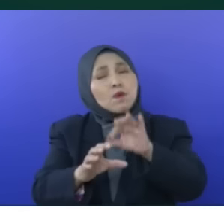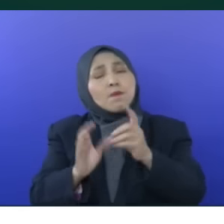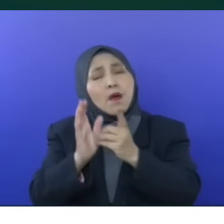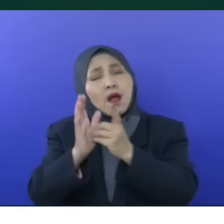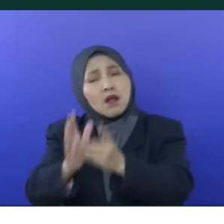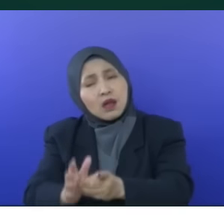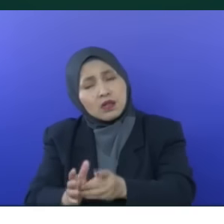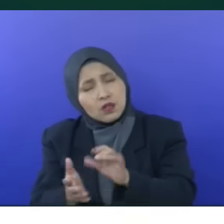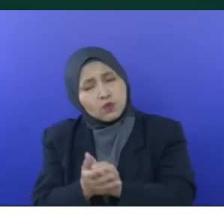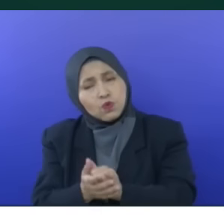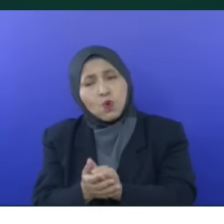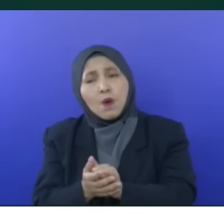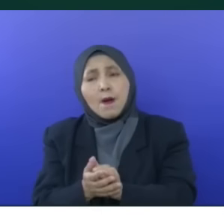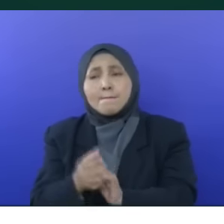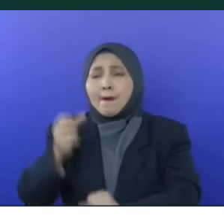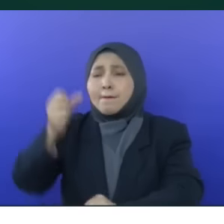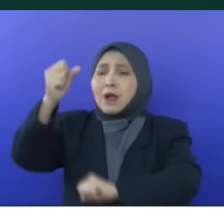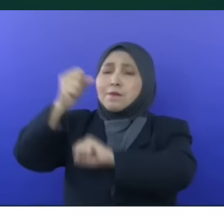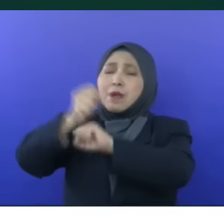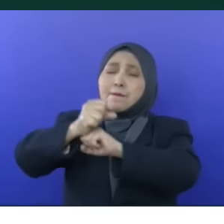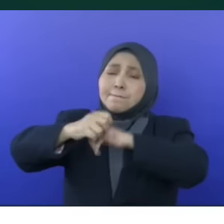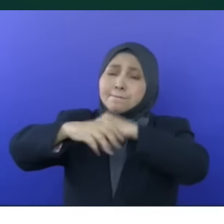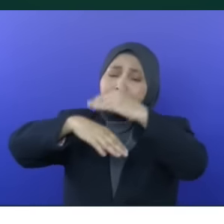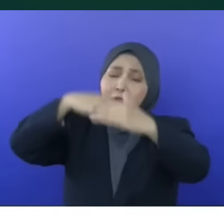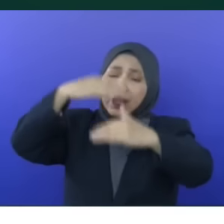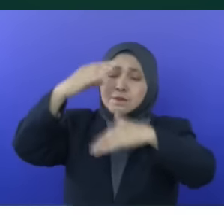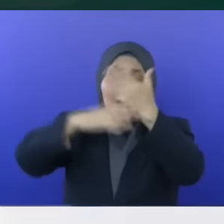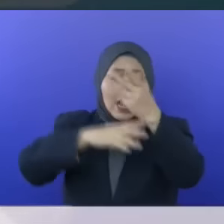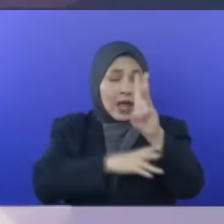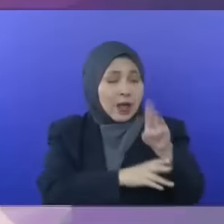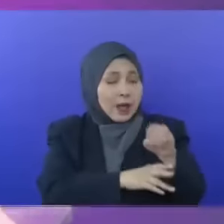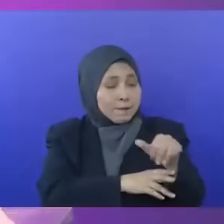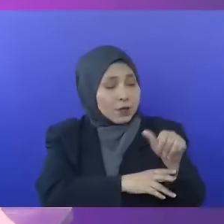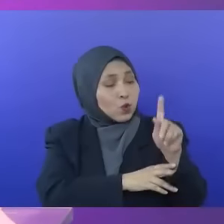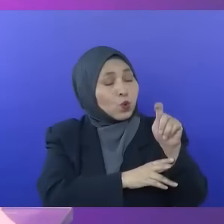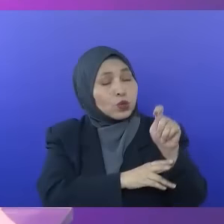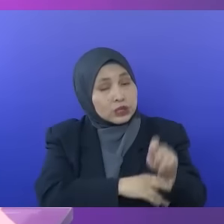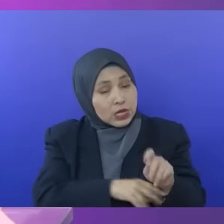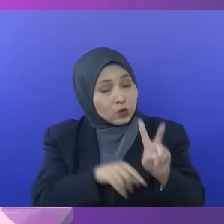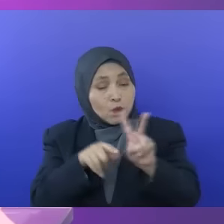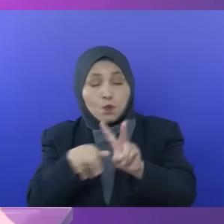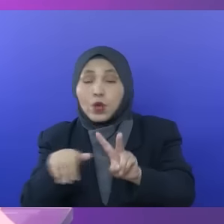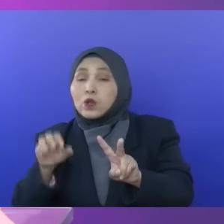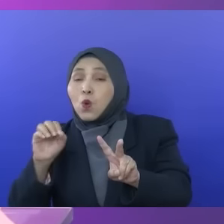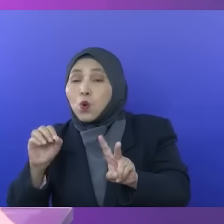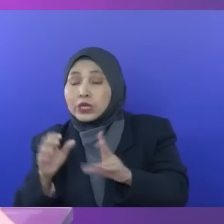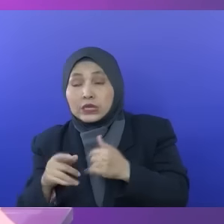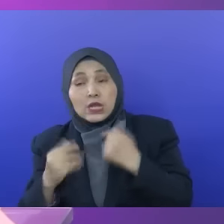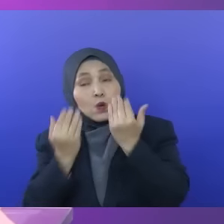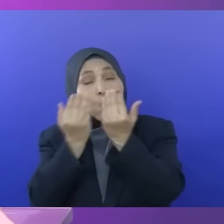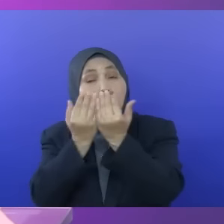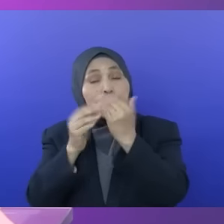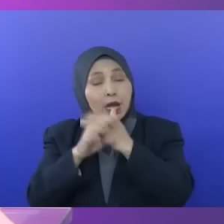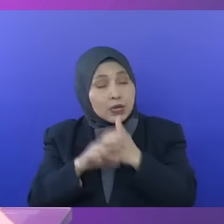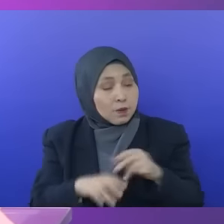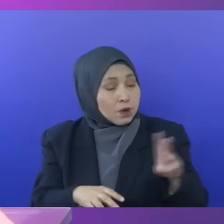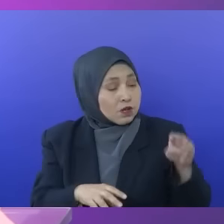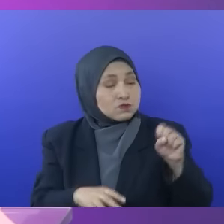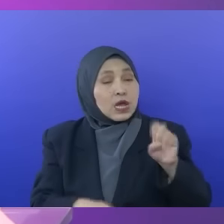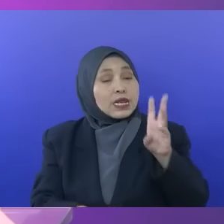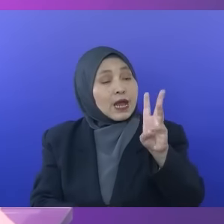adalah mendanai dan juga membina kepada Quran time Oh ini yang dapatkan sampai kepadamu ku surat